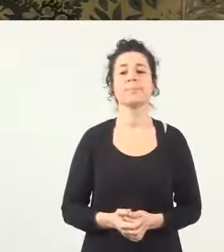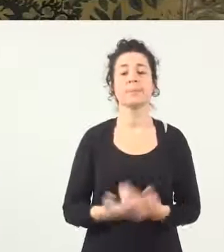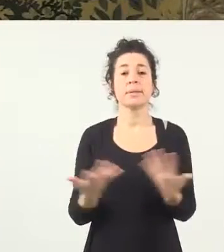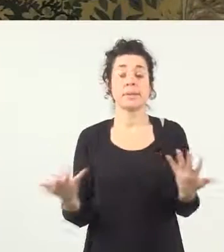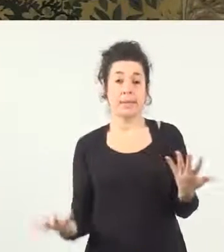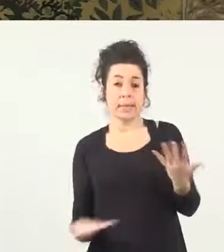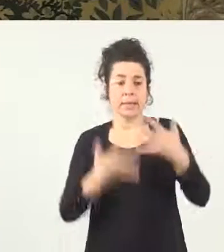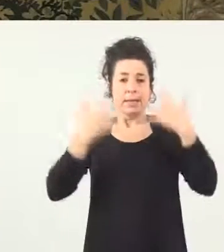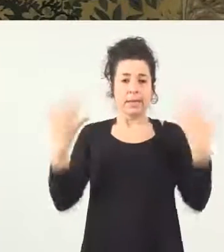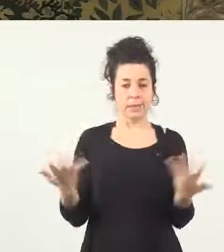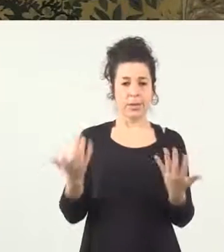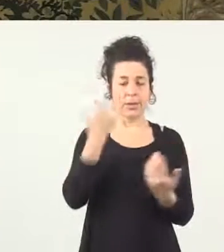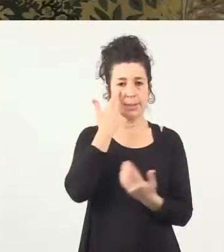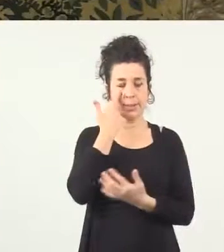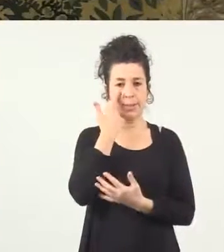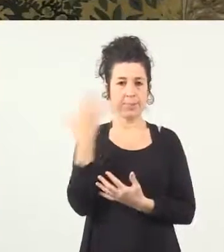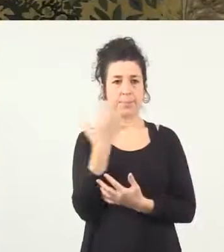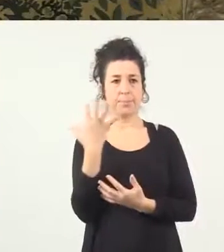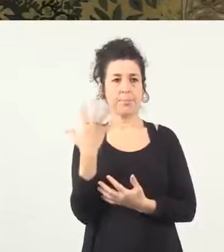Nola edo ala, ulertu dezakegu,